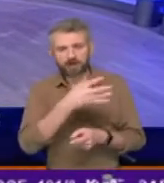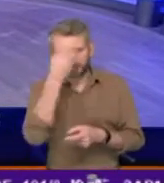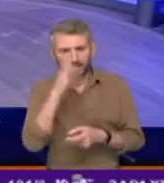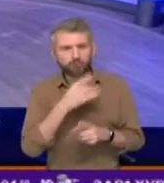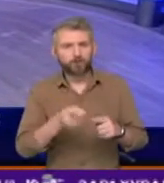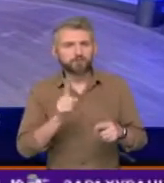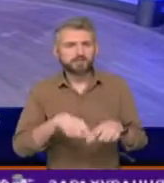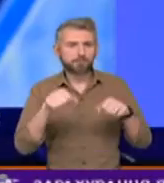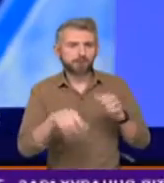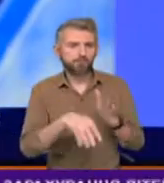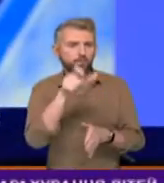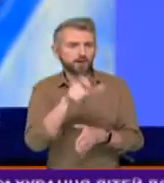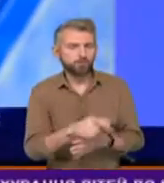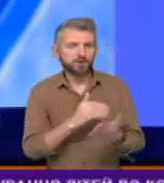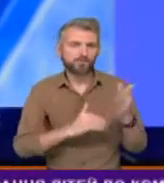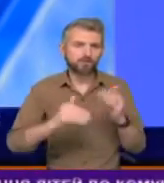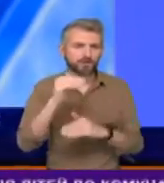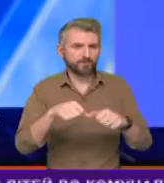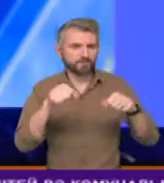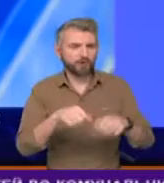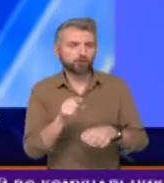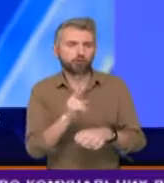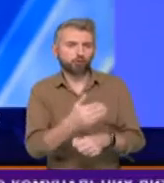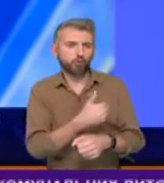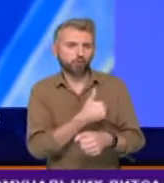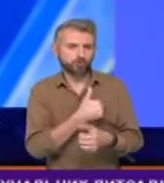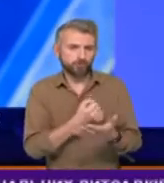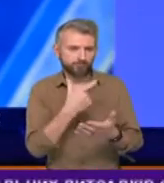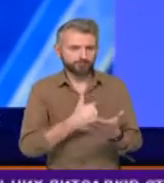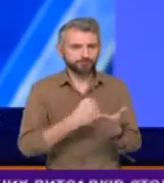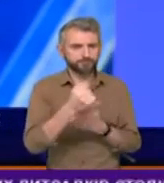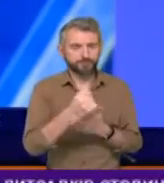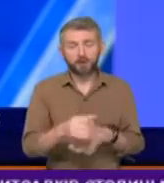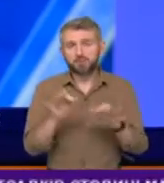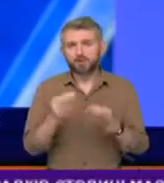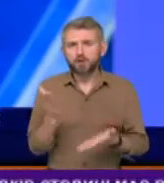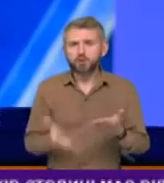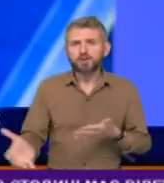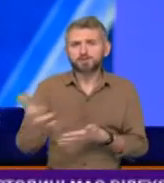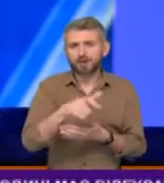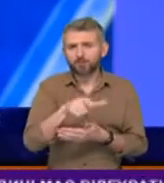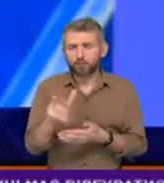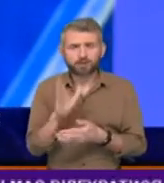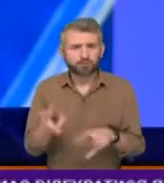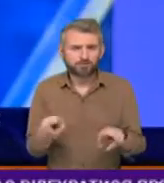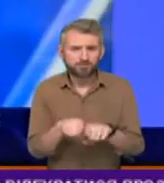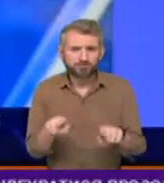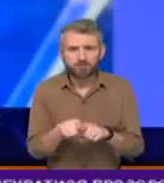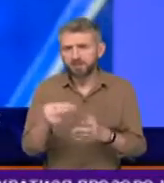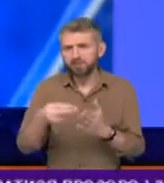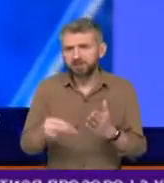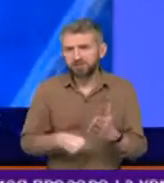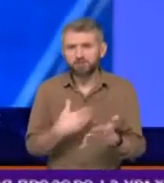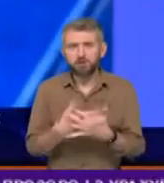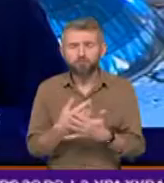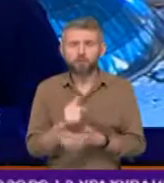це є право виборця вище від права того, правда, хто хоче прийти в владу. Але це, якщо збирати по людях, то буде така точна історія, як з підписами. Типу,